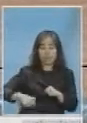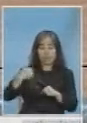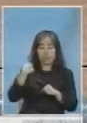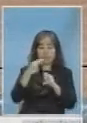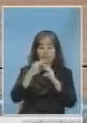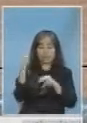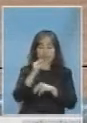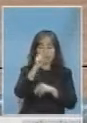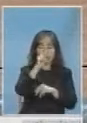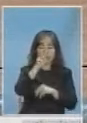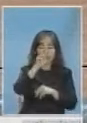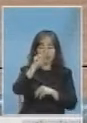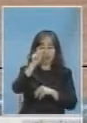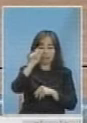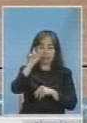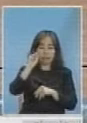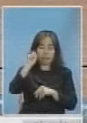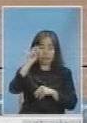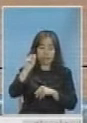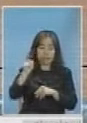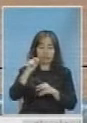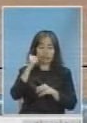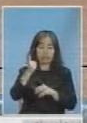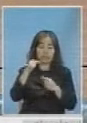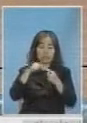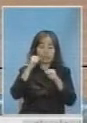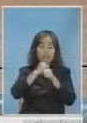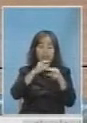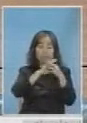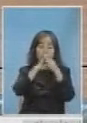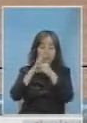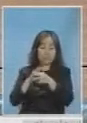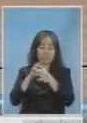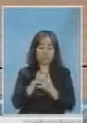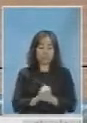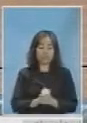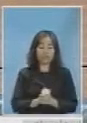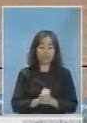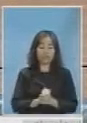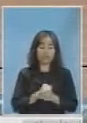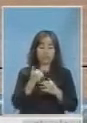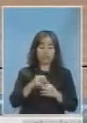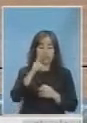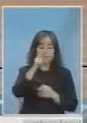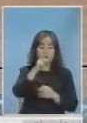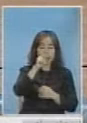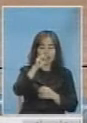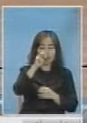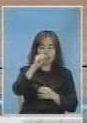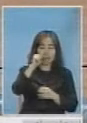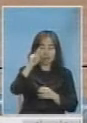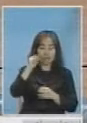การทำงานนายกรัฐมนตรีก็สามารถที่จะเชื่อมในการทำงานเรื่องนี้ได้กรมน.ยังเป็นหน่วยงาน